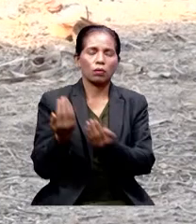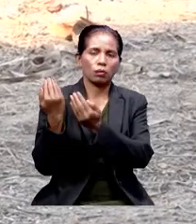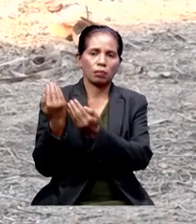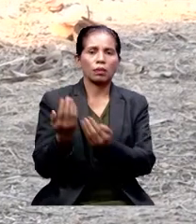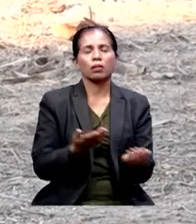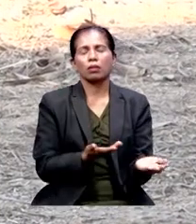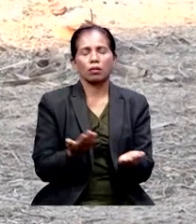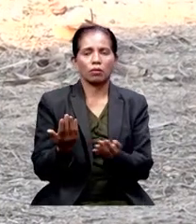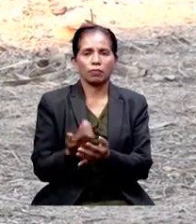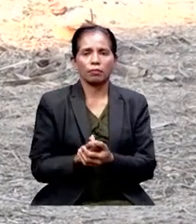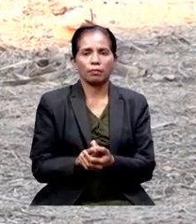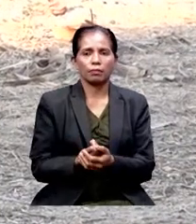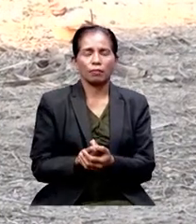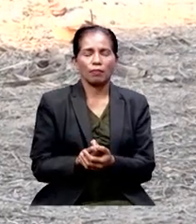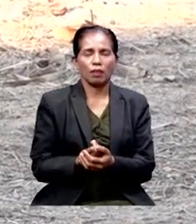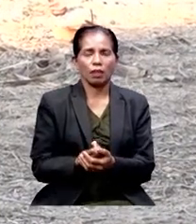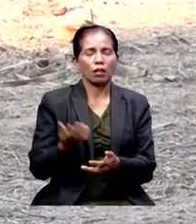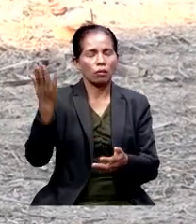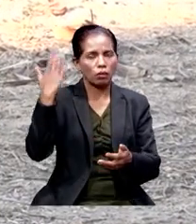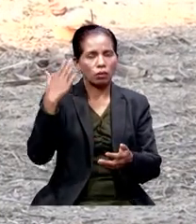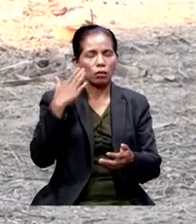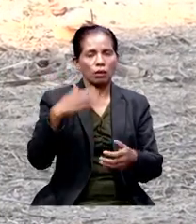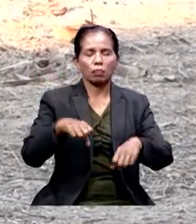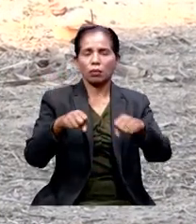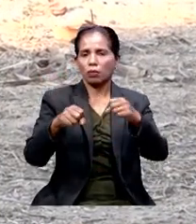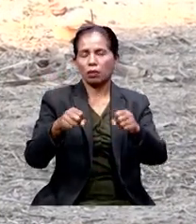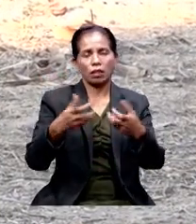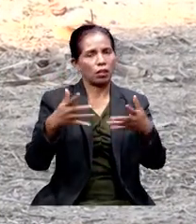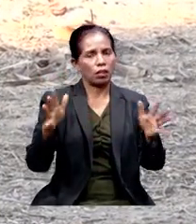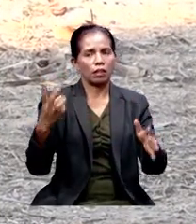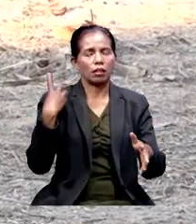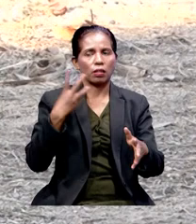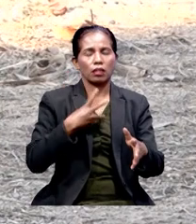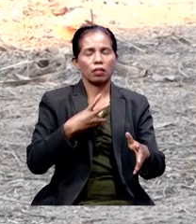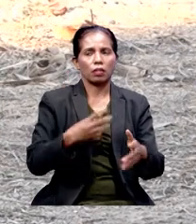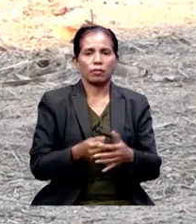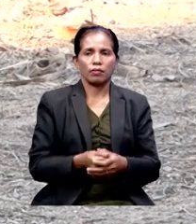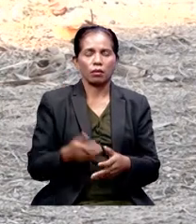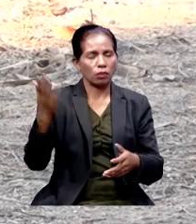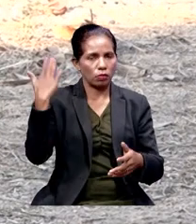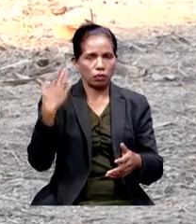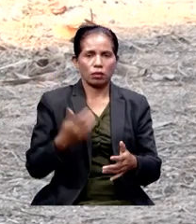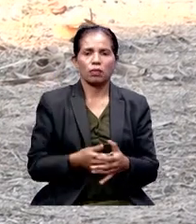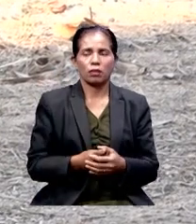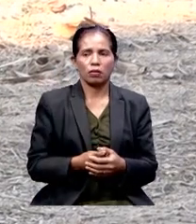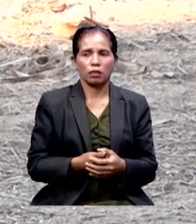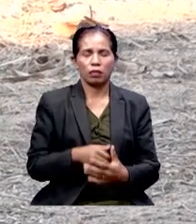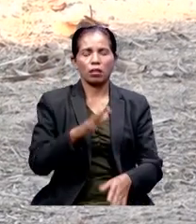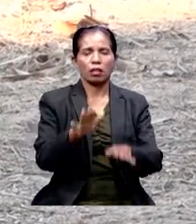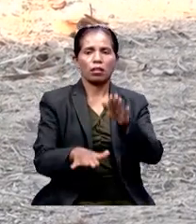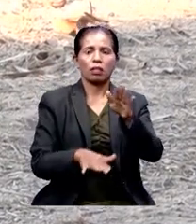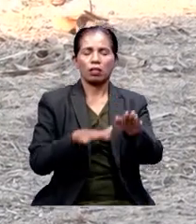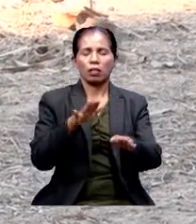laurit ne uluk ne kan ozek ne jaran to ne ve ita kus uluk ne hasa lao lao ai indit